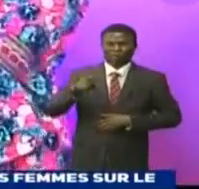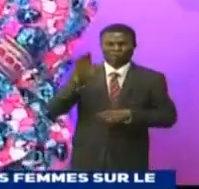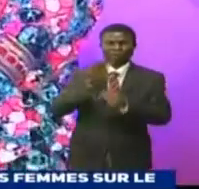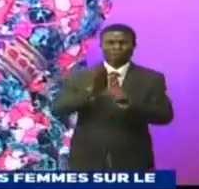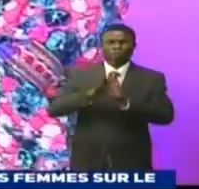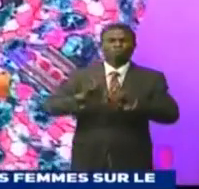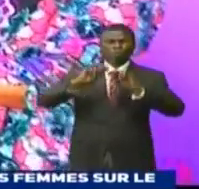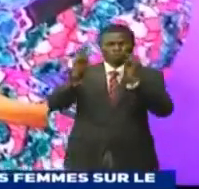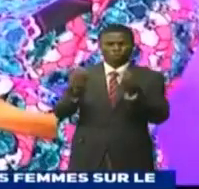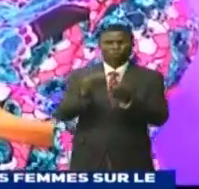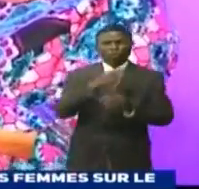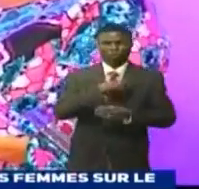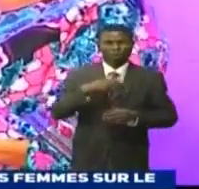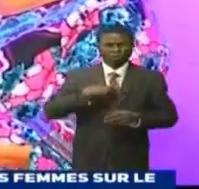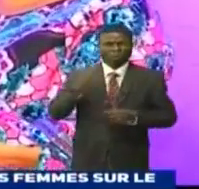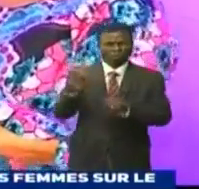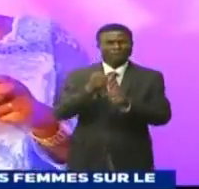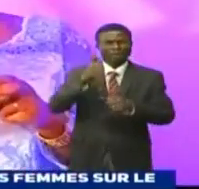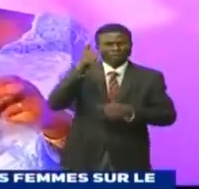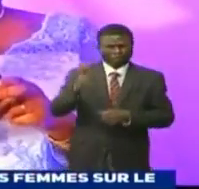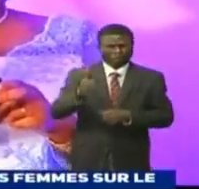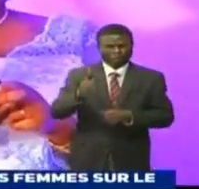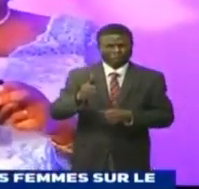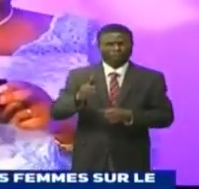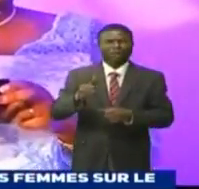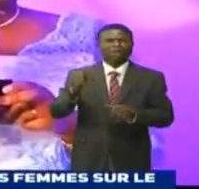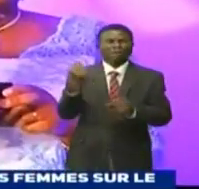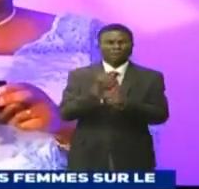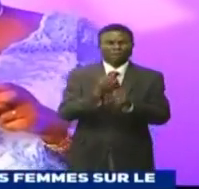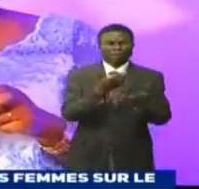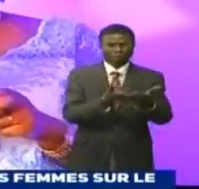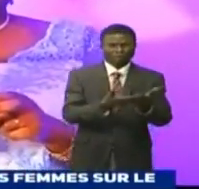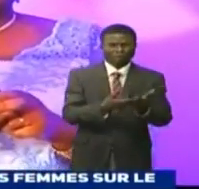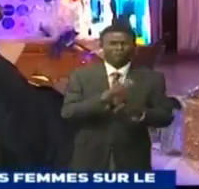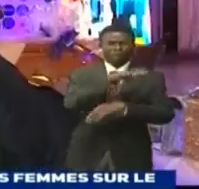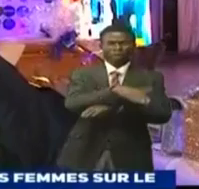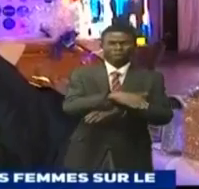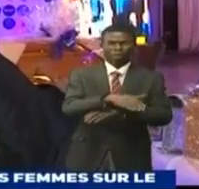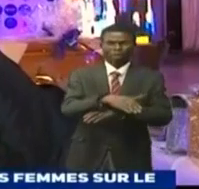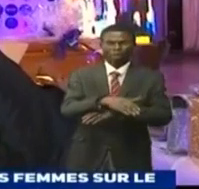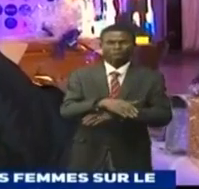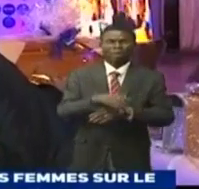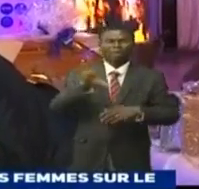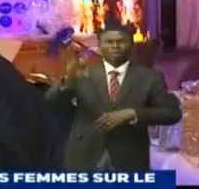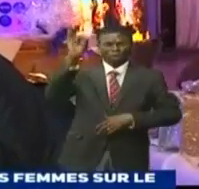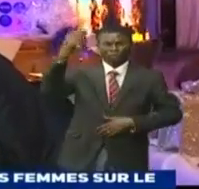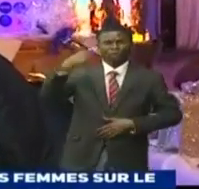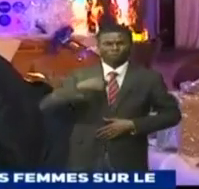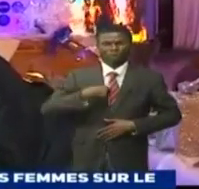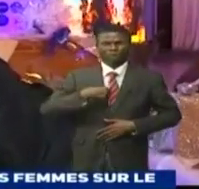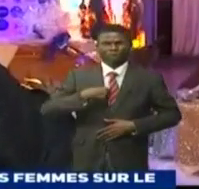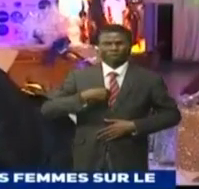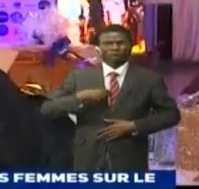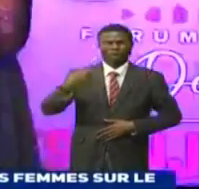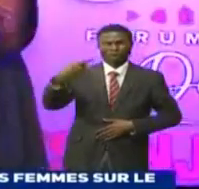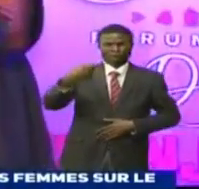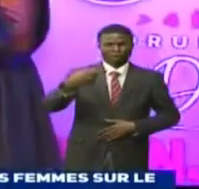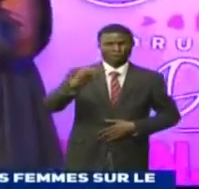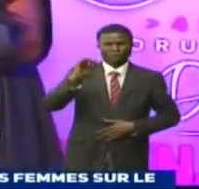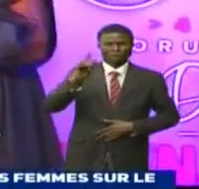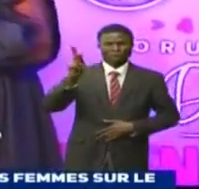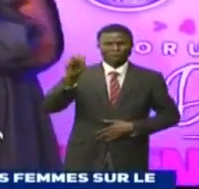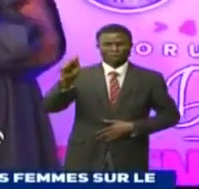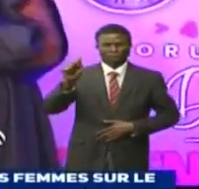catégories aux femmes qui ont excellent dans telle ou tel autre domaine ce soir j'ai été reconnu par giga corporation à